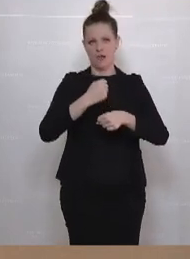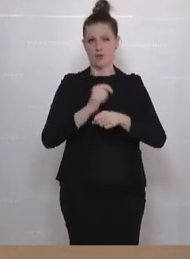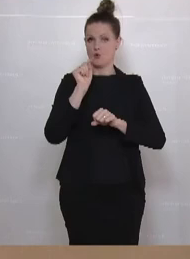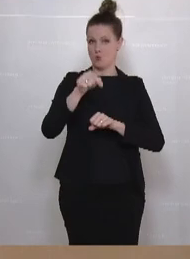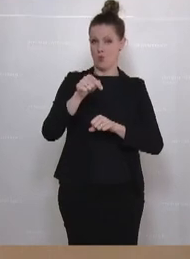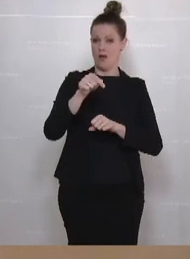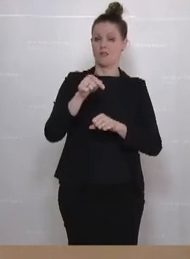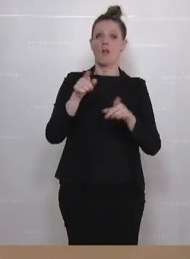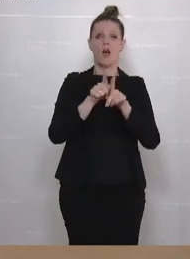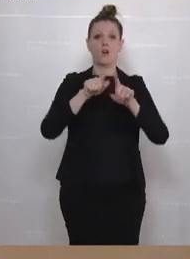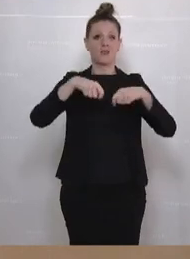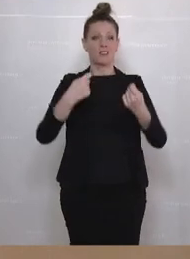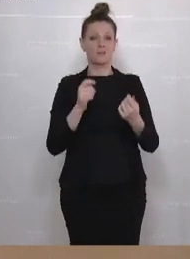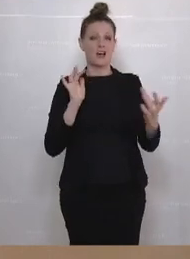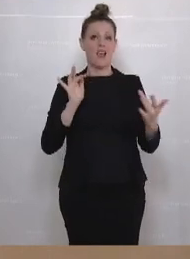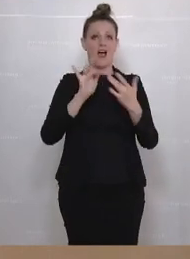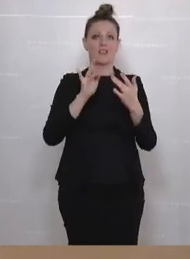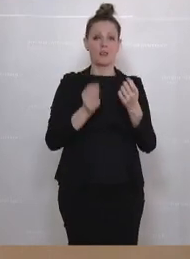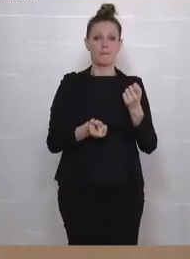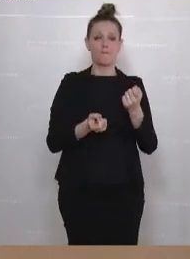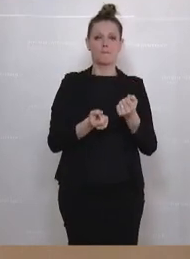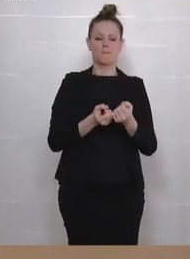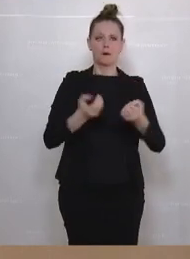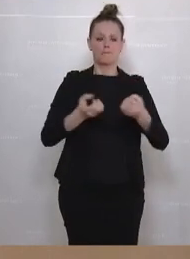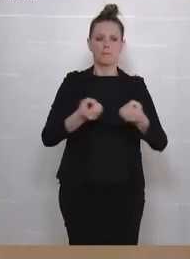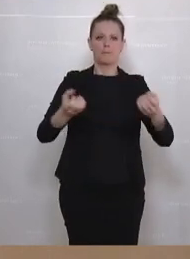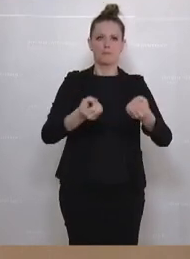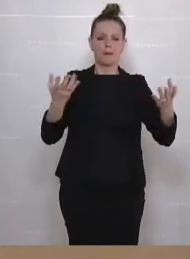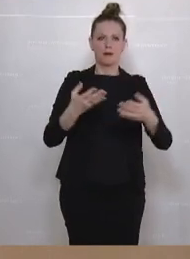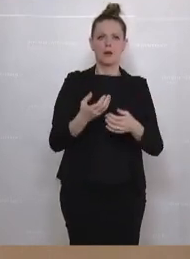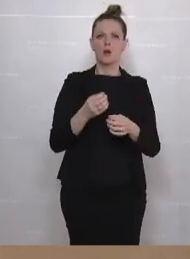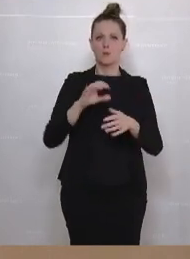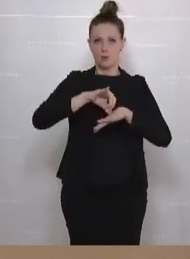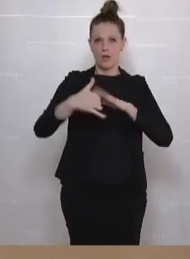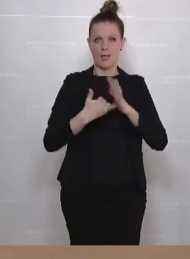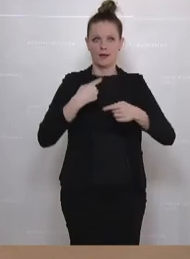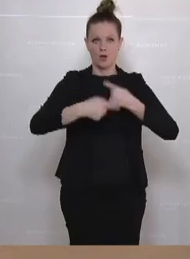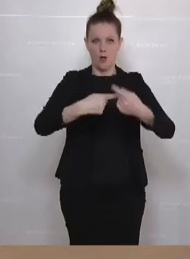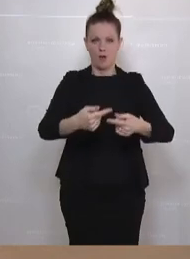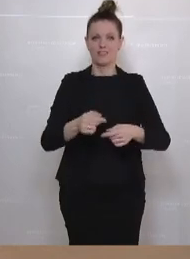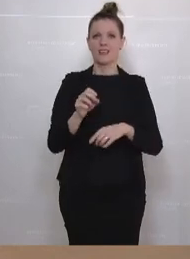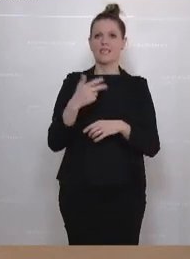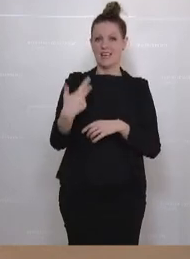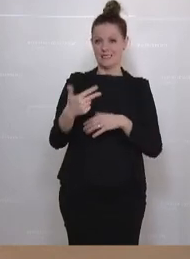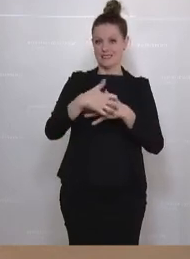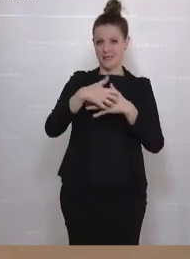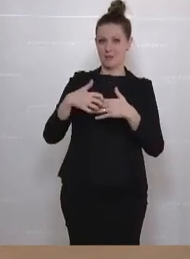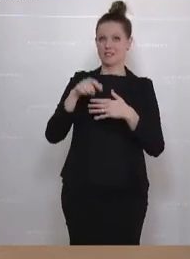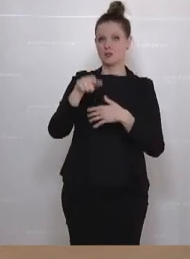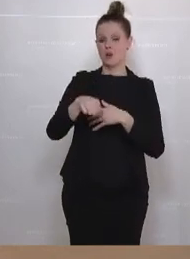Ort ein Anti-Minen-Projekt laufen und es werde am 30. März, am Ende März, findet